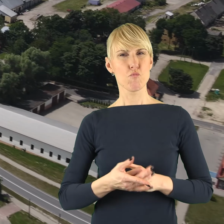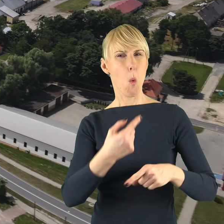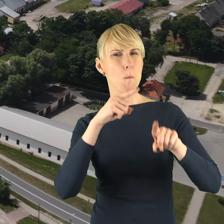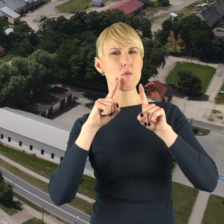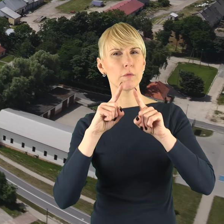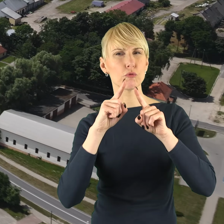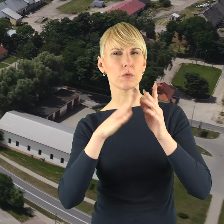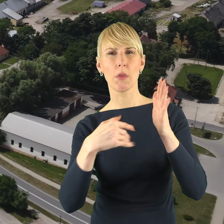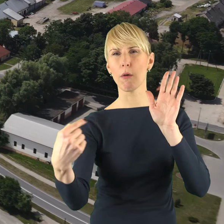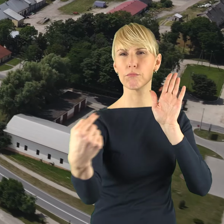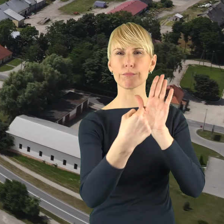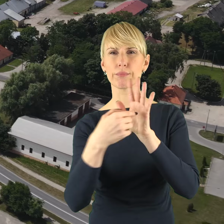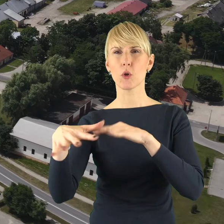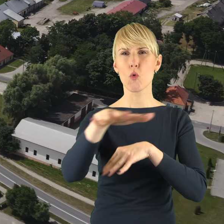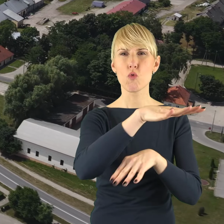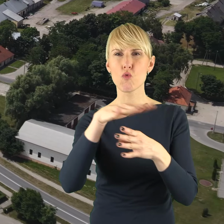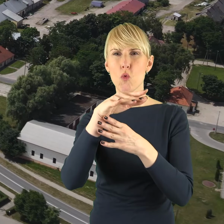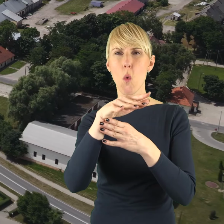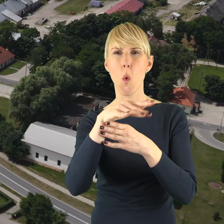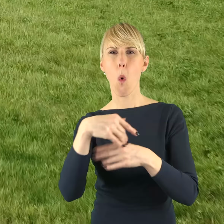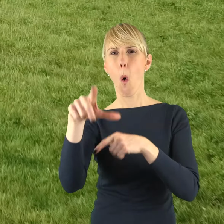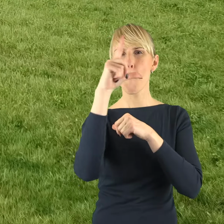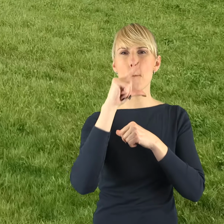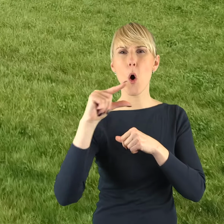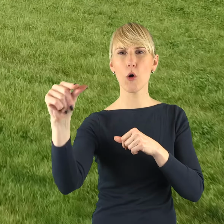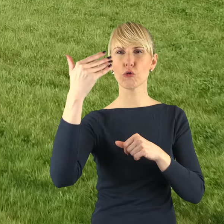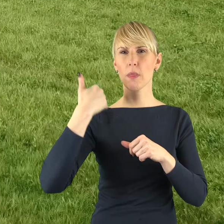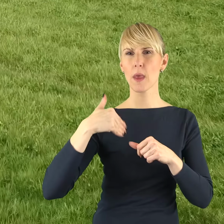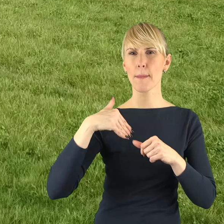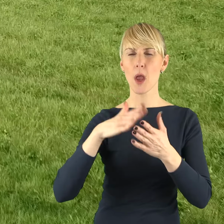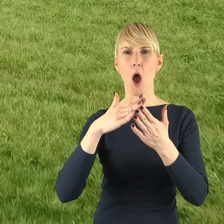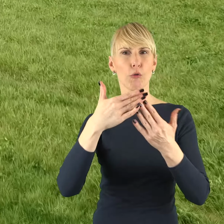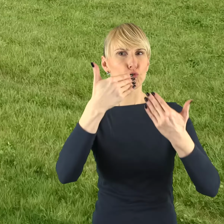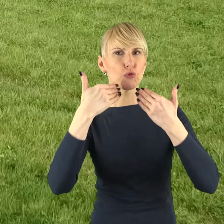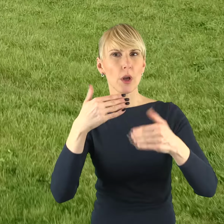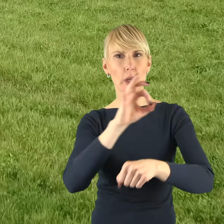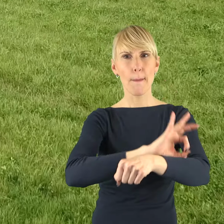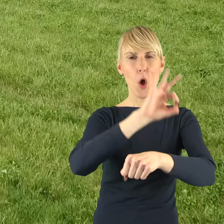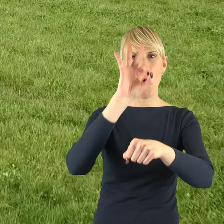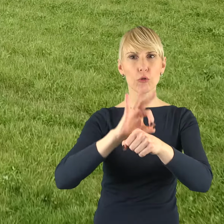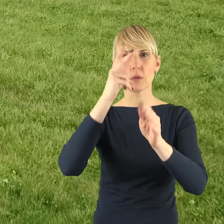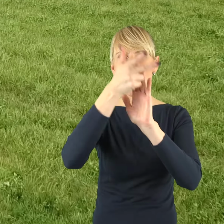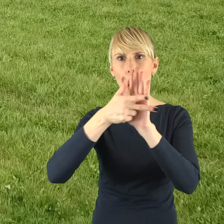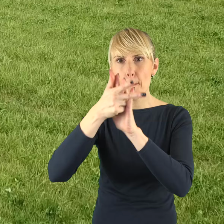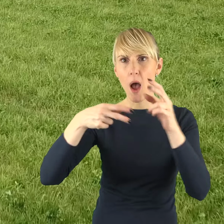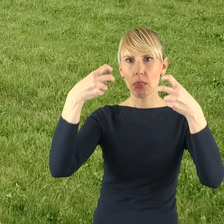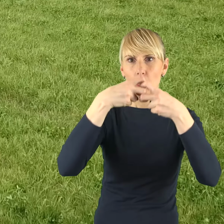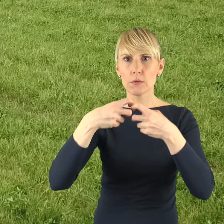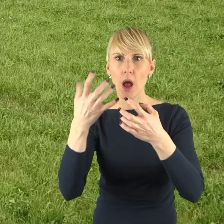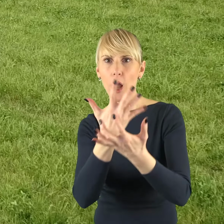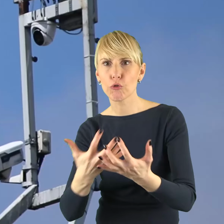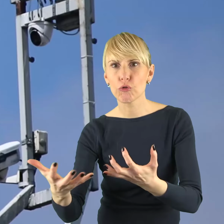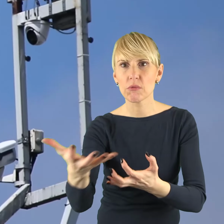Prawdziwą wizytówką gminy jest bocian biały, który nabrał popularności dzięki projektowi obserwacji kamerą